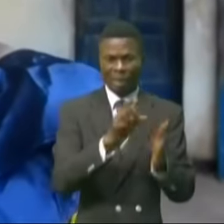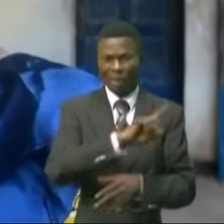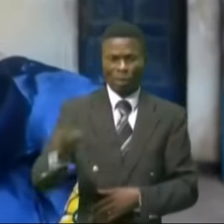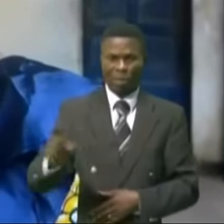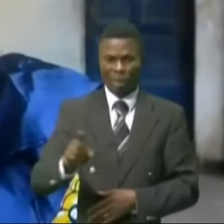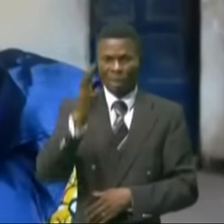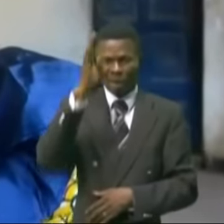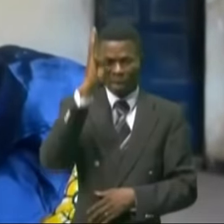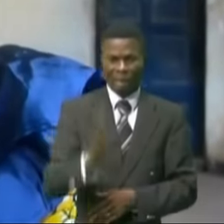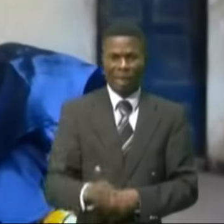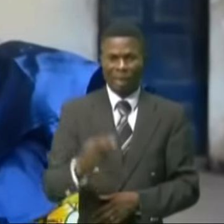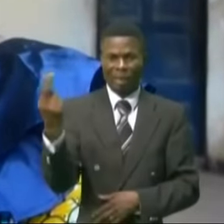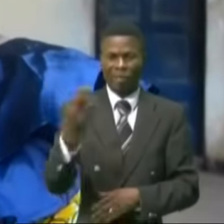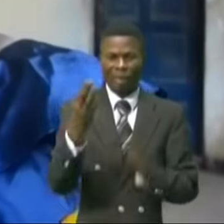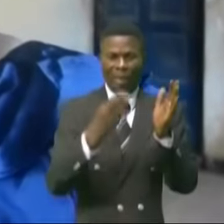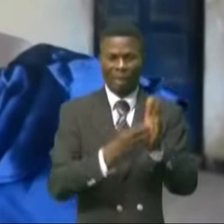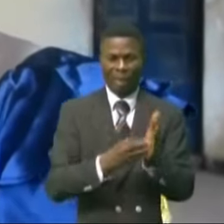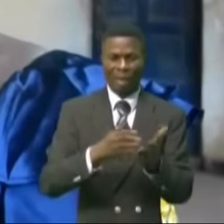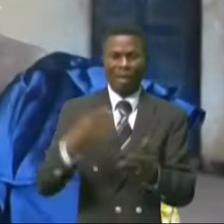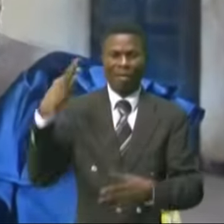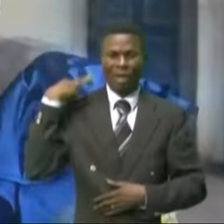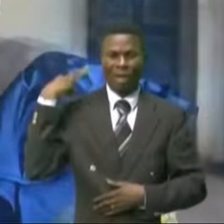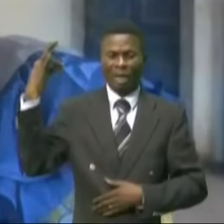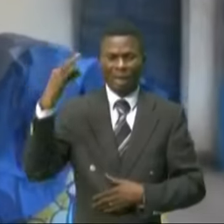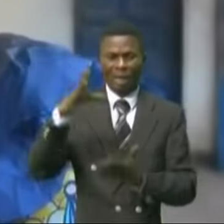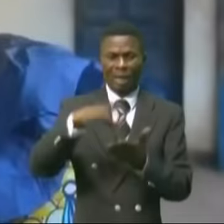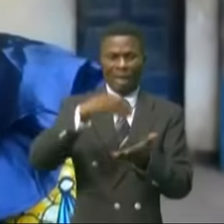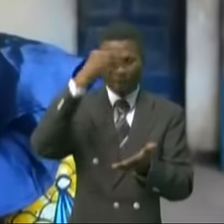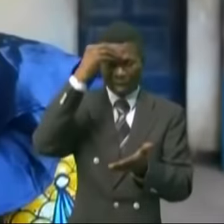7429 candidats finalistes répartis comme suit.